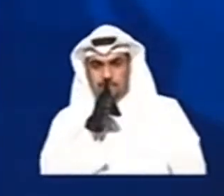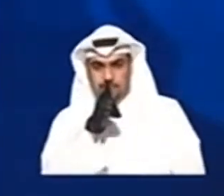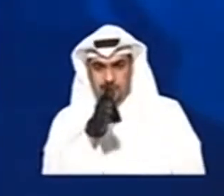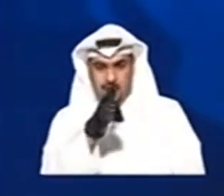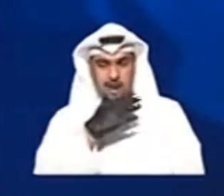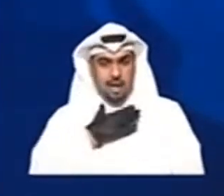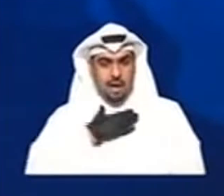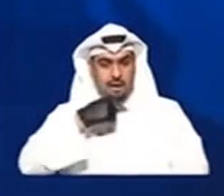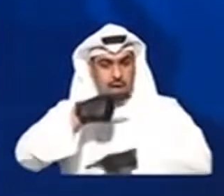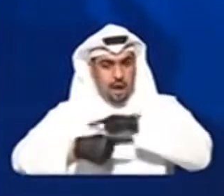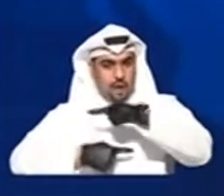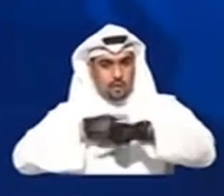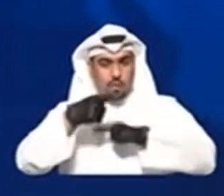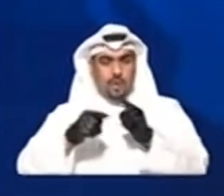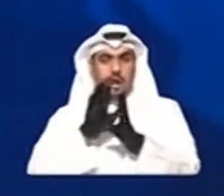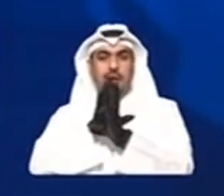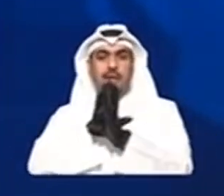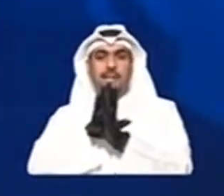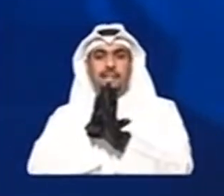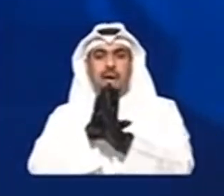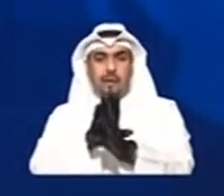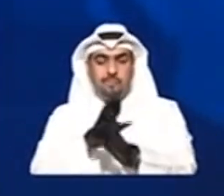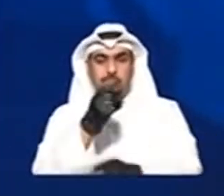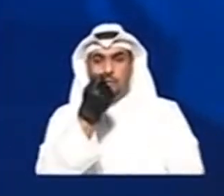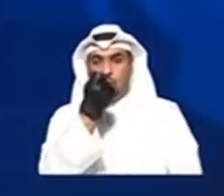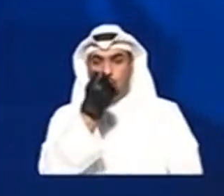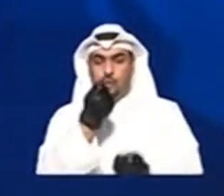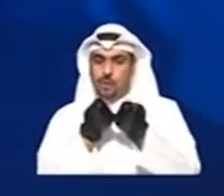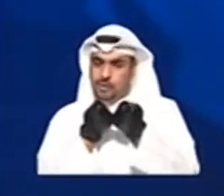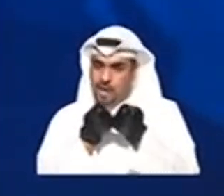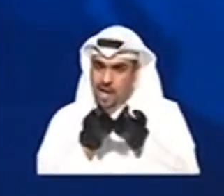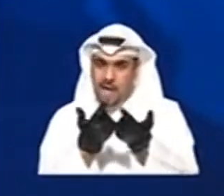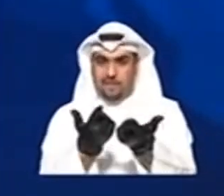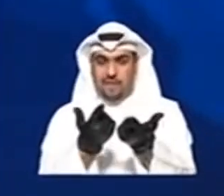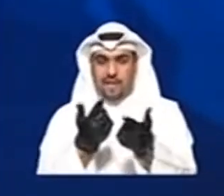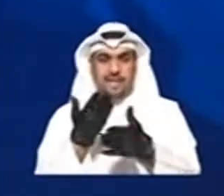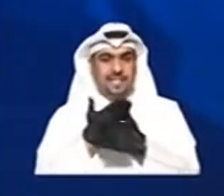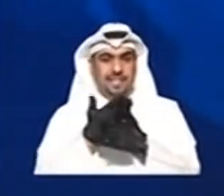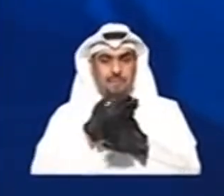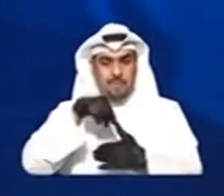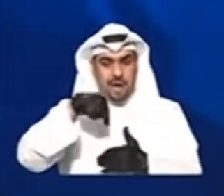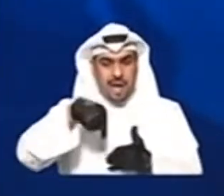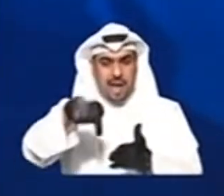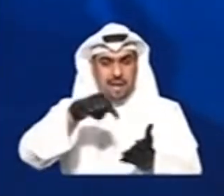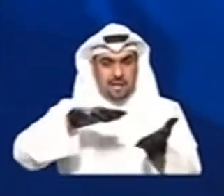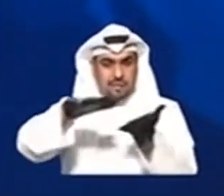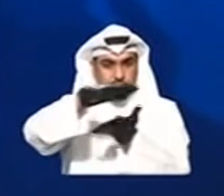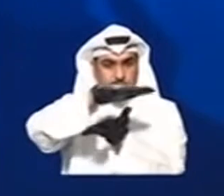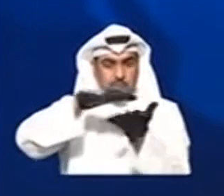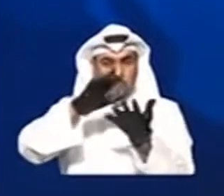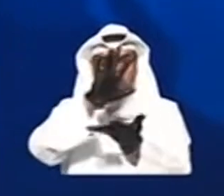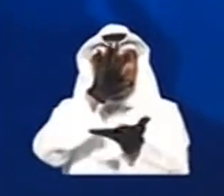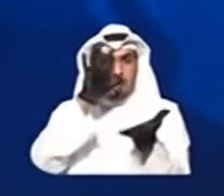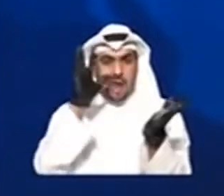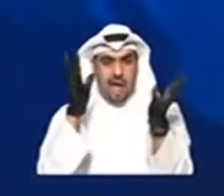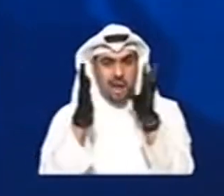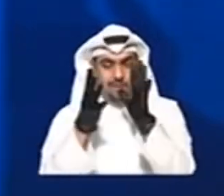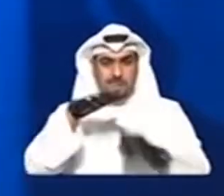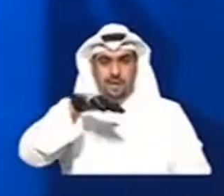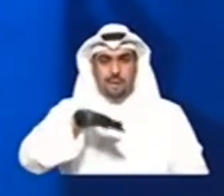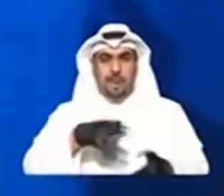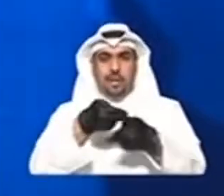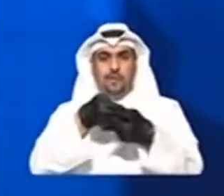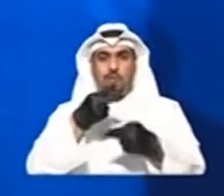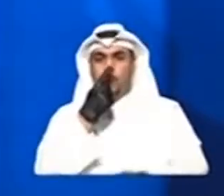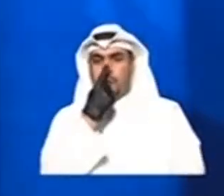الدولي والنظام العالمي، وخاصة في أوقات الأزمات والتي يمر بها العالم حاليا، مناشدا المجتمع الدولي